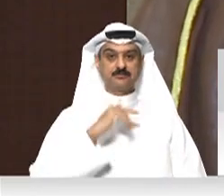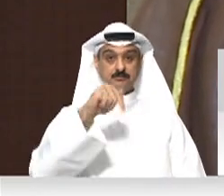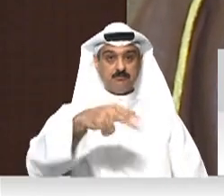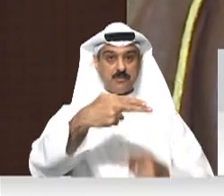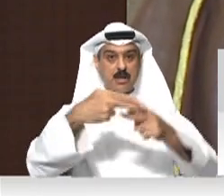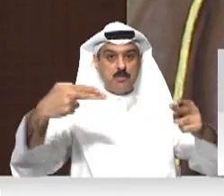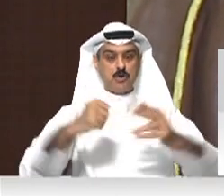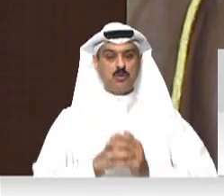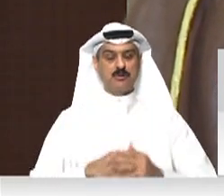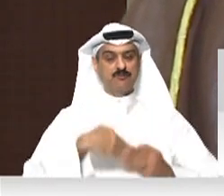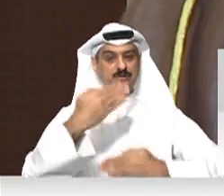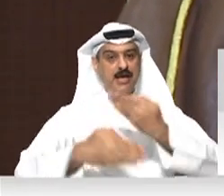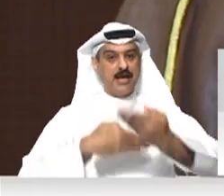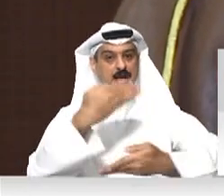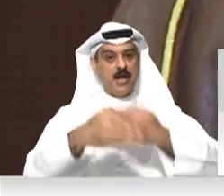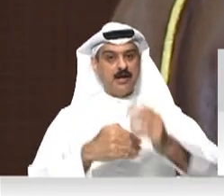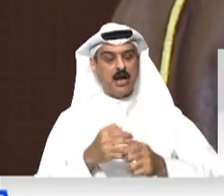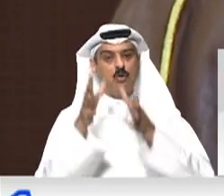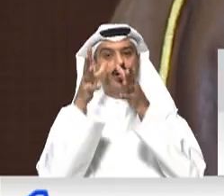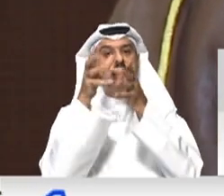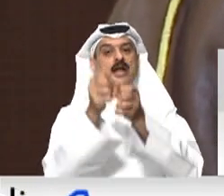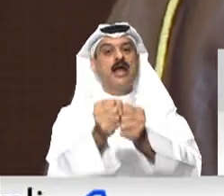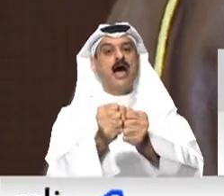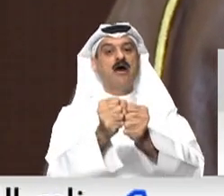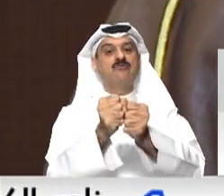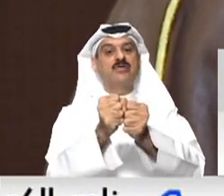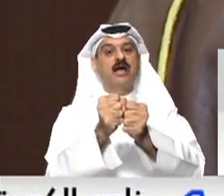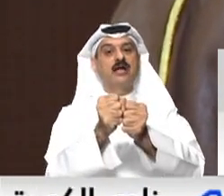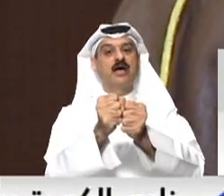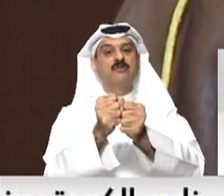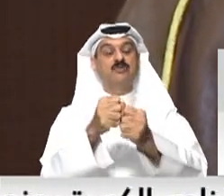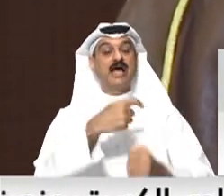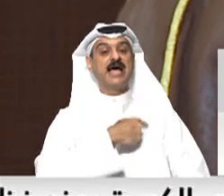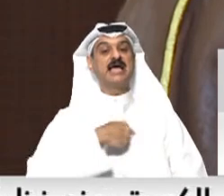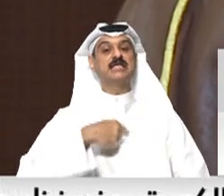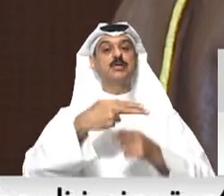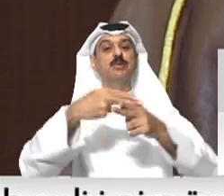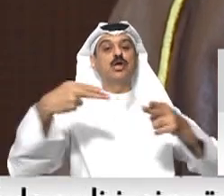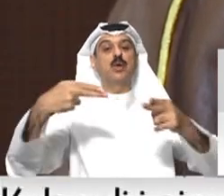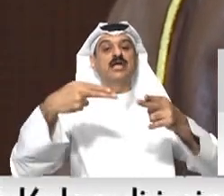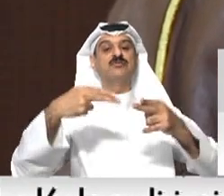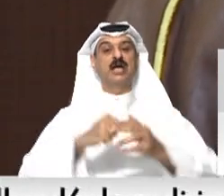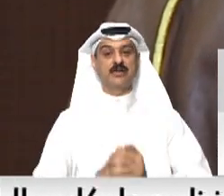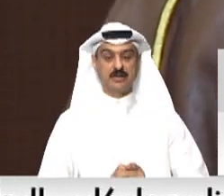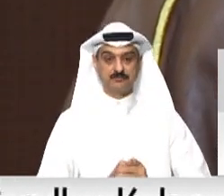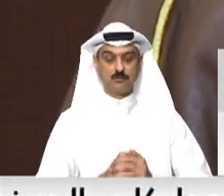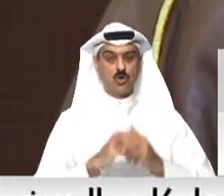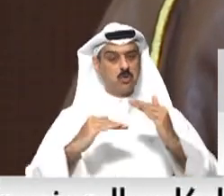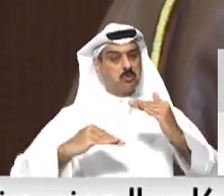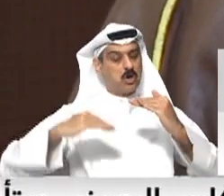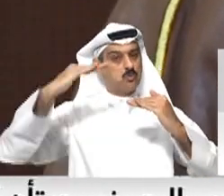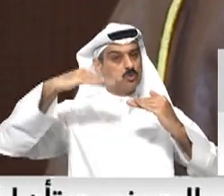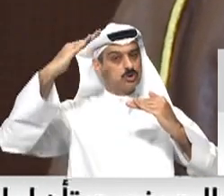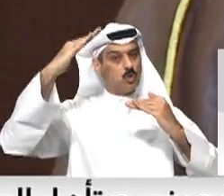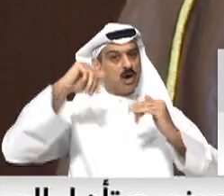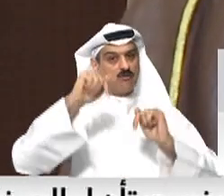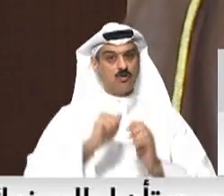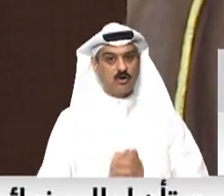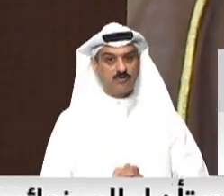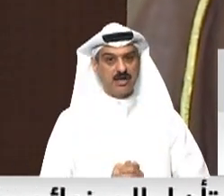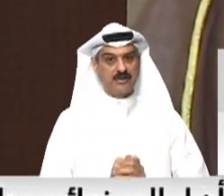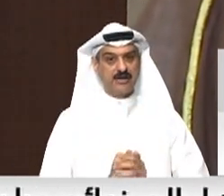الكويت نسعى دائما للمحافظة على اسم دولة الكويت ومستواها، سواء من